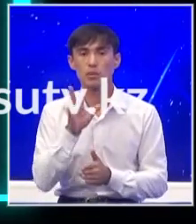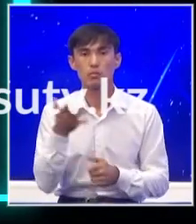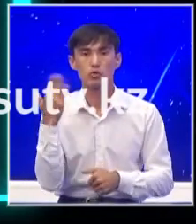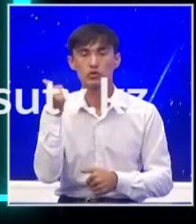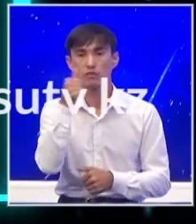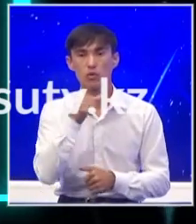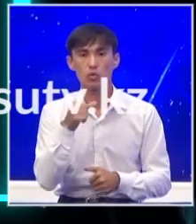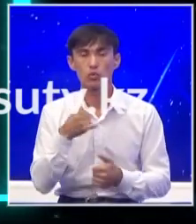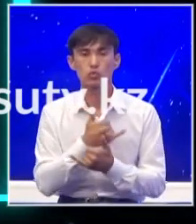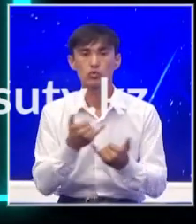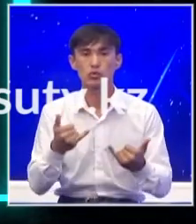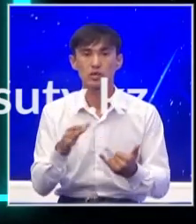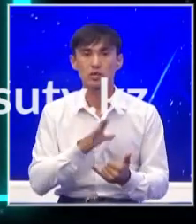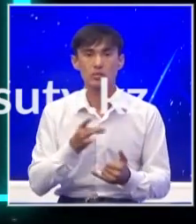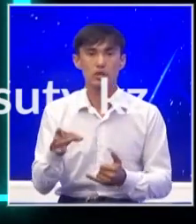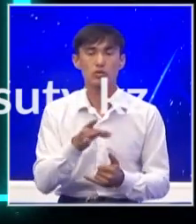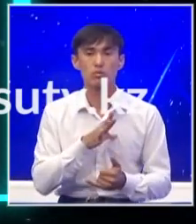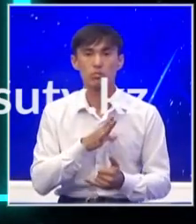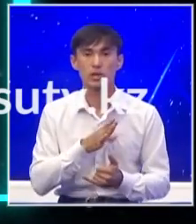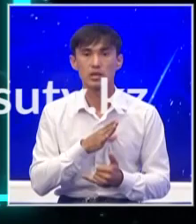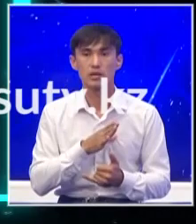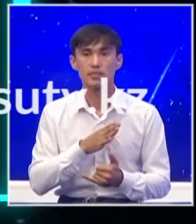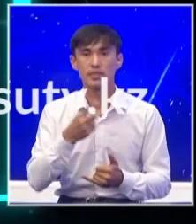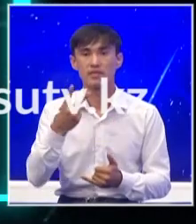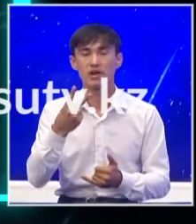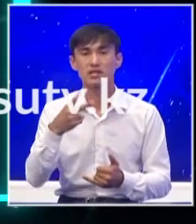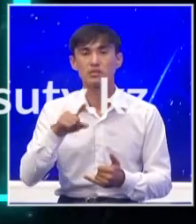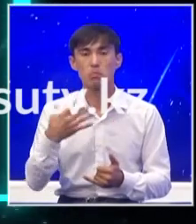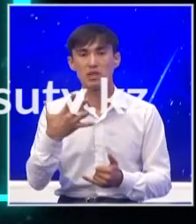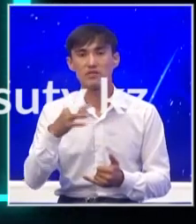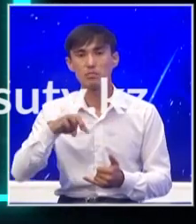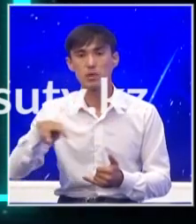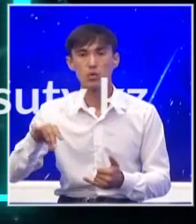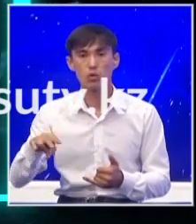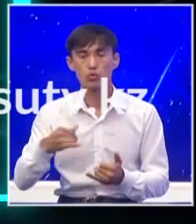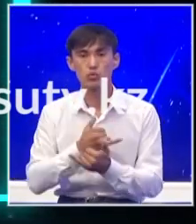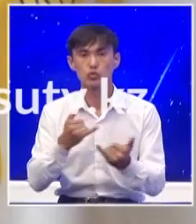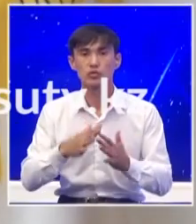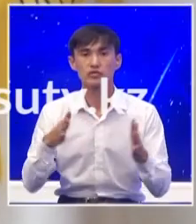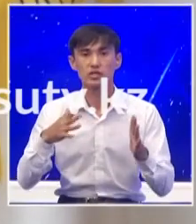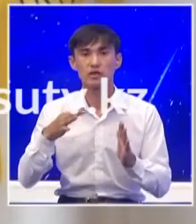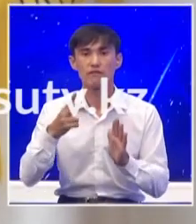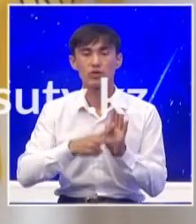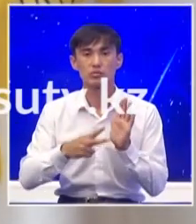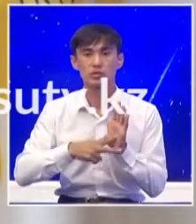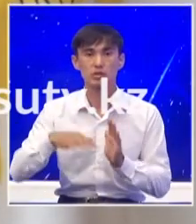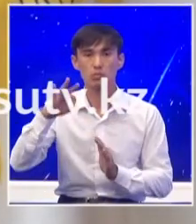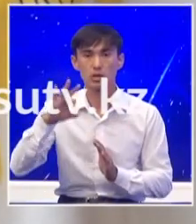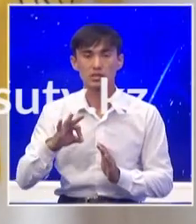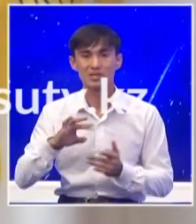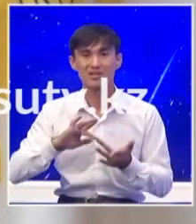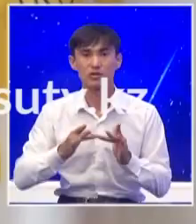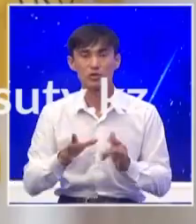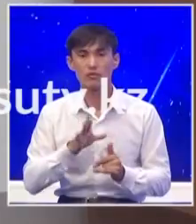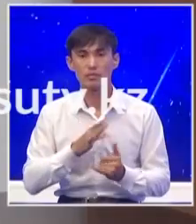прошлого года услугодателями региона было оказано почти 2,5 миллиона услуг, свыше 80% из них в электронном